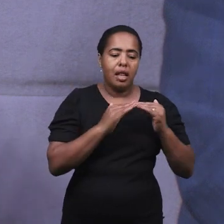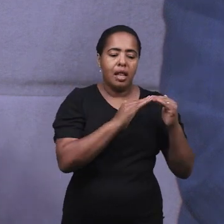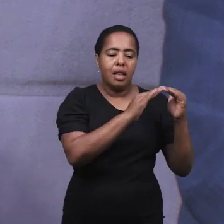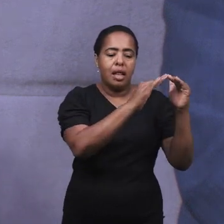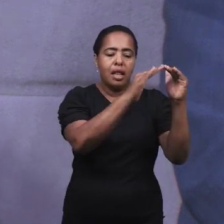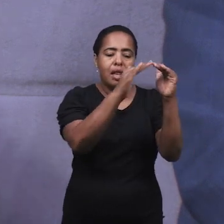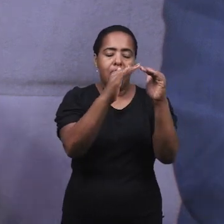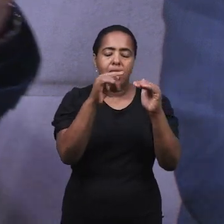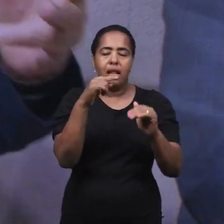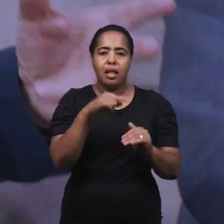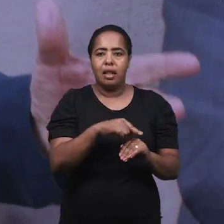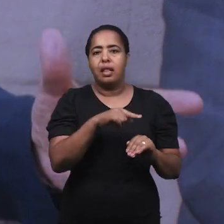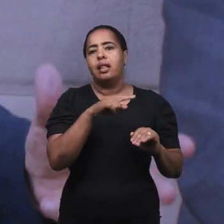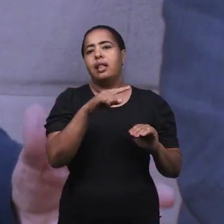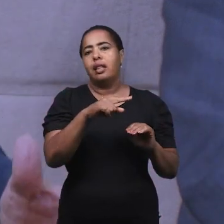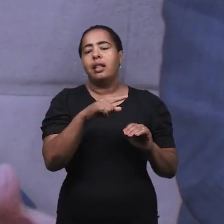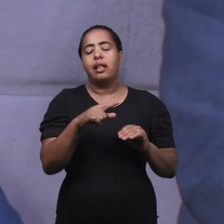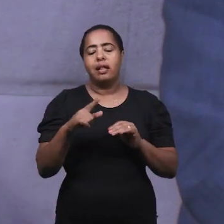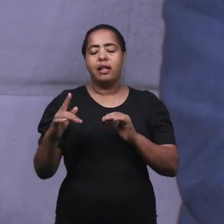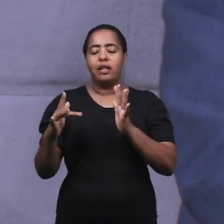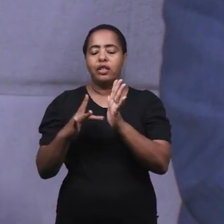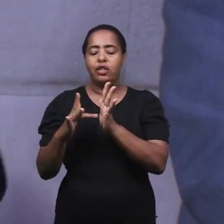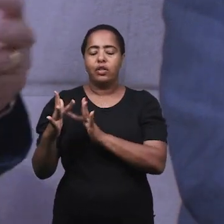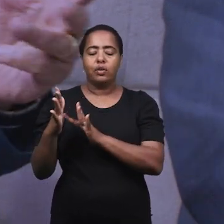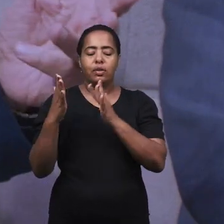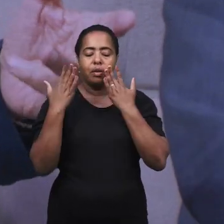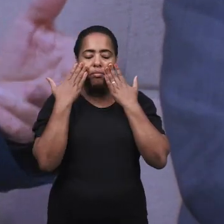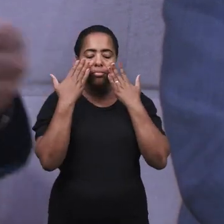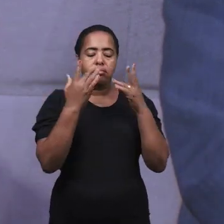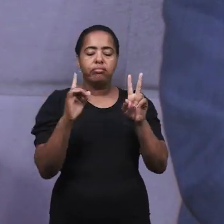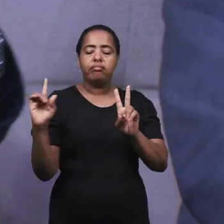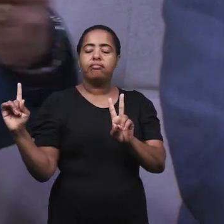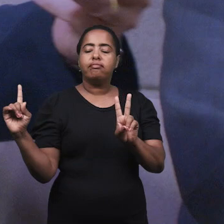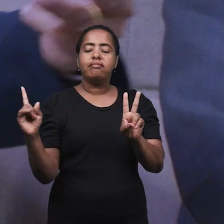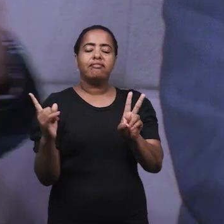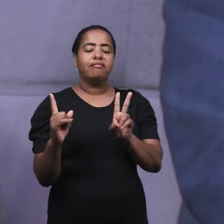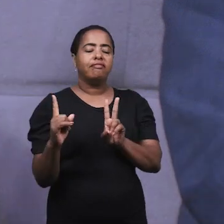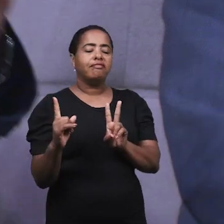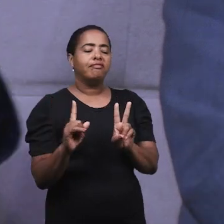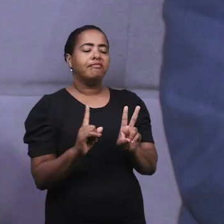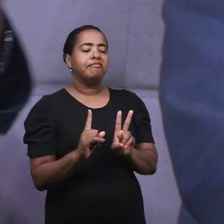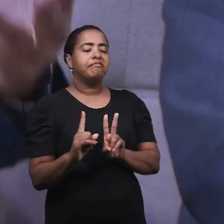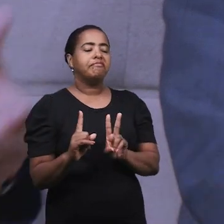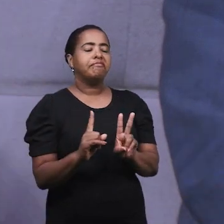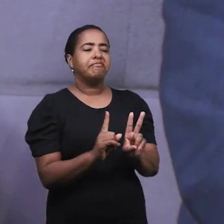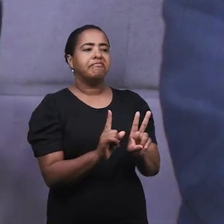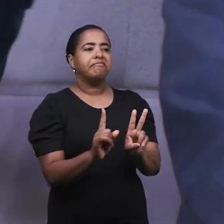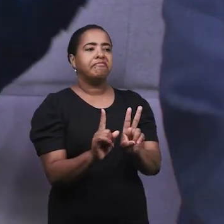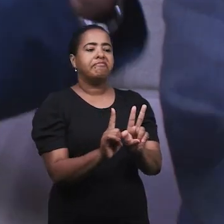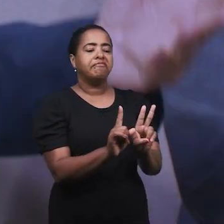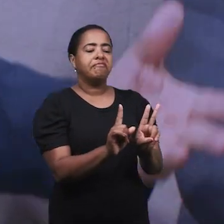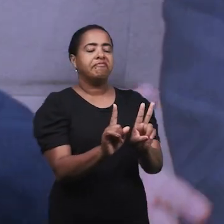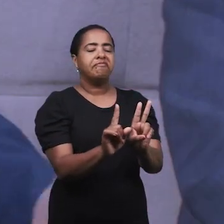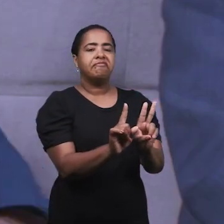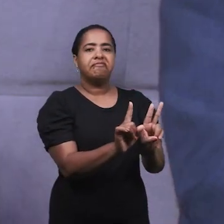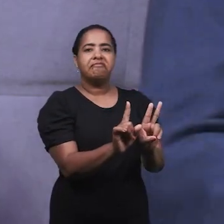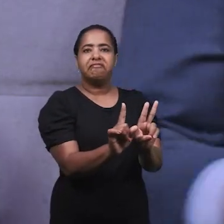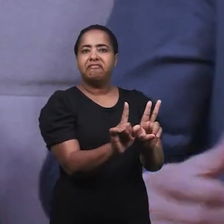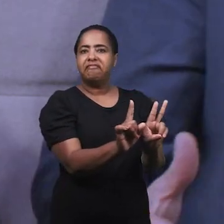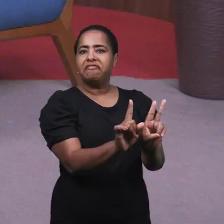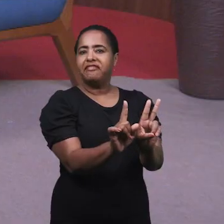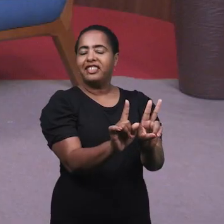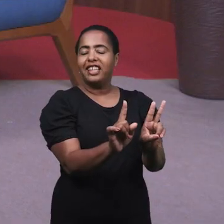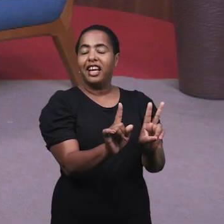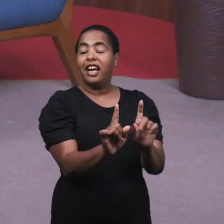à leur parler sur, il cite les prophètes, il cite tout ce qui était prophétisé à propos